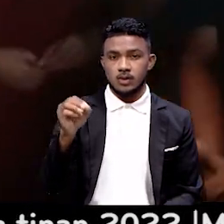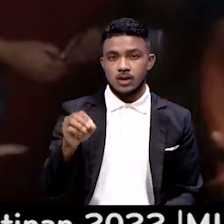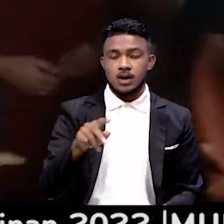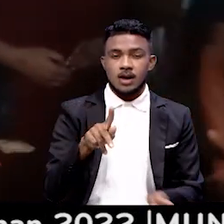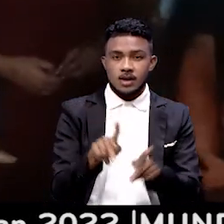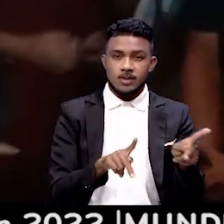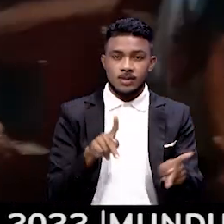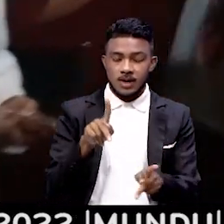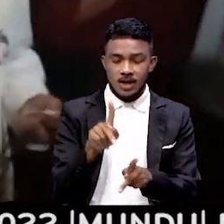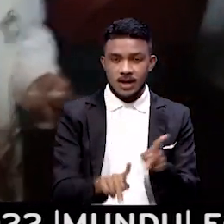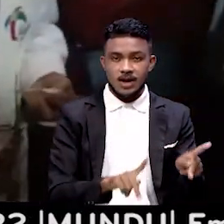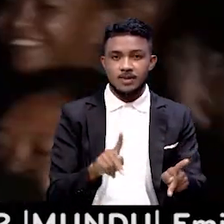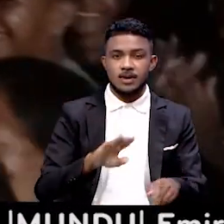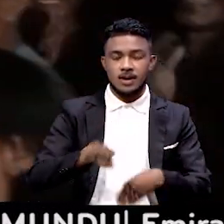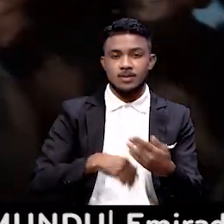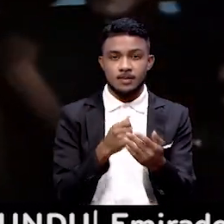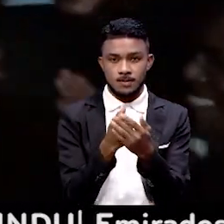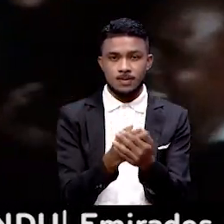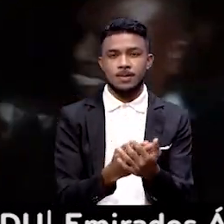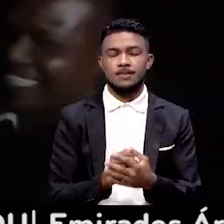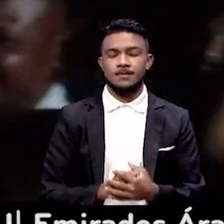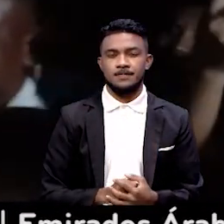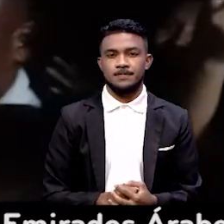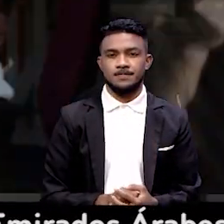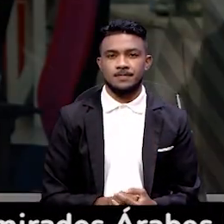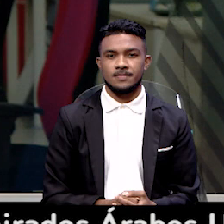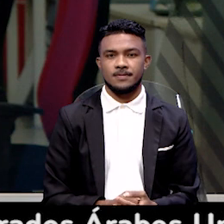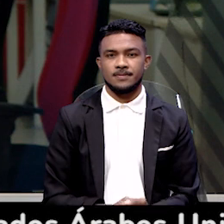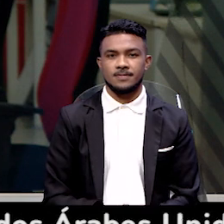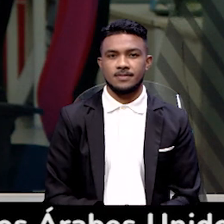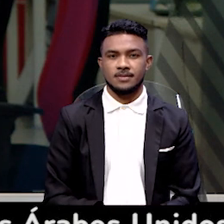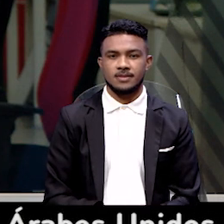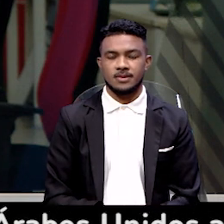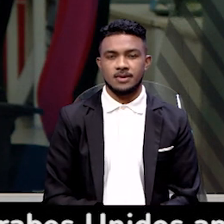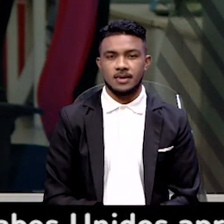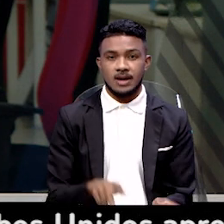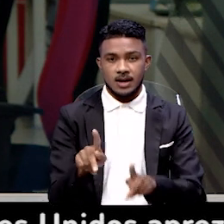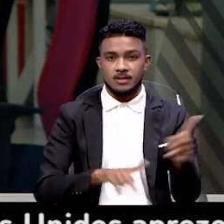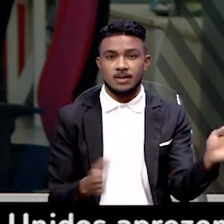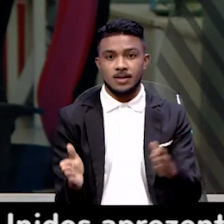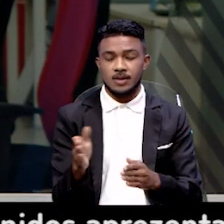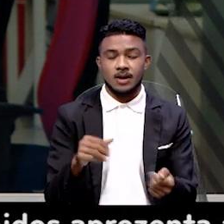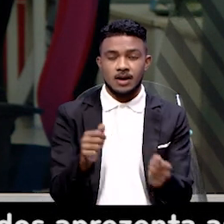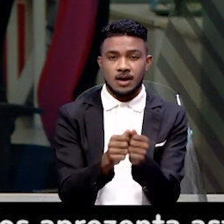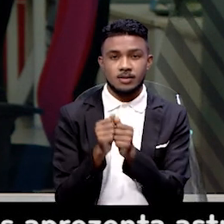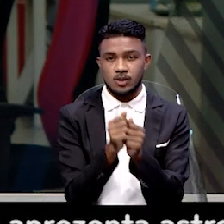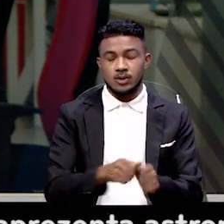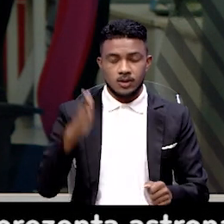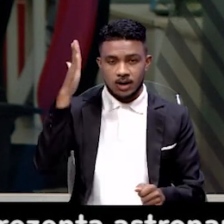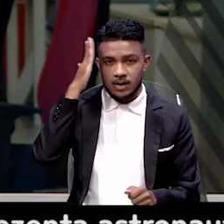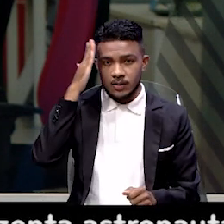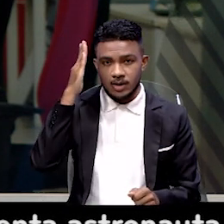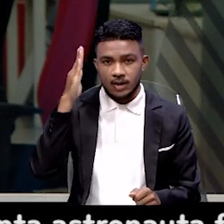save. Jimmy Fernandez, Jovial da Costa, GMN. sociedade civil ao hamuto considera